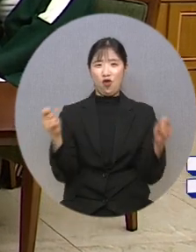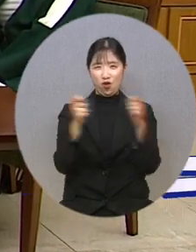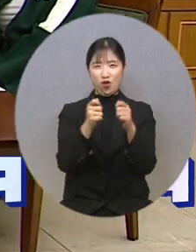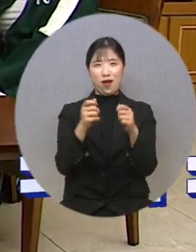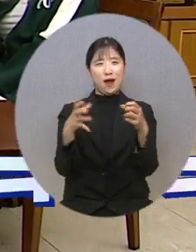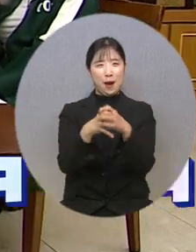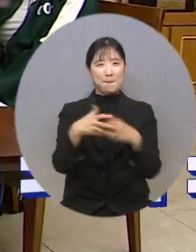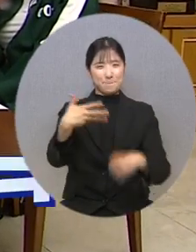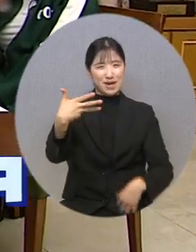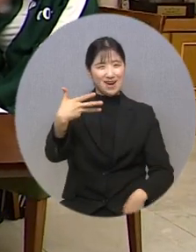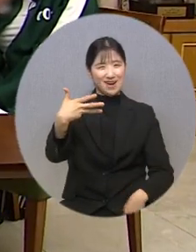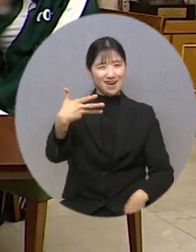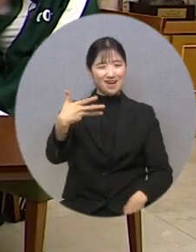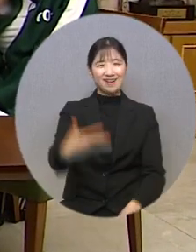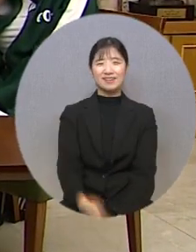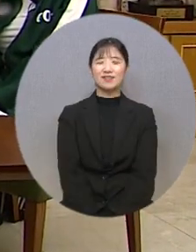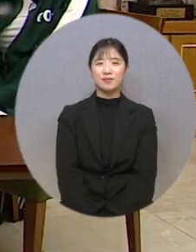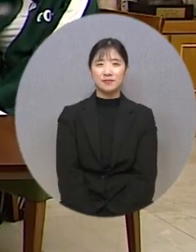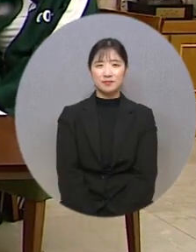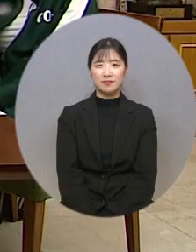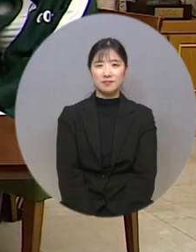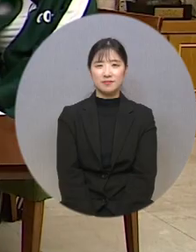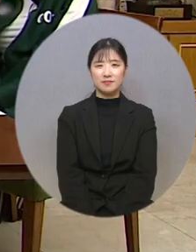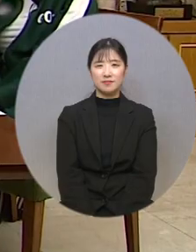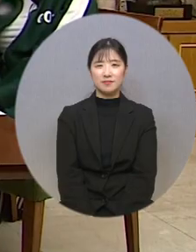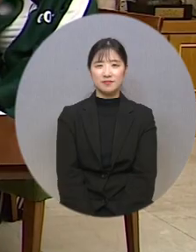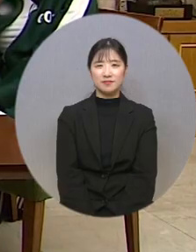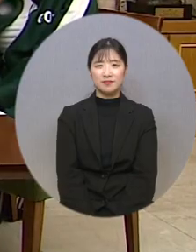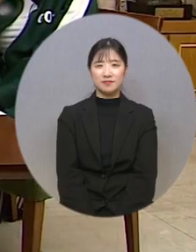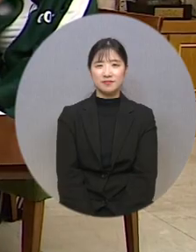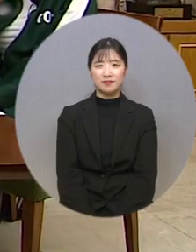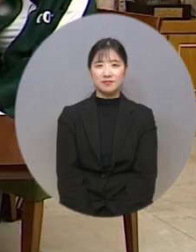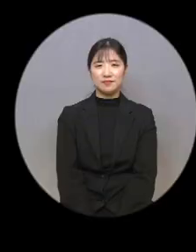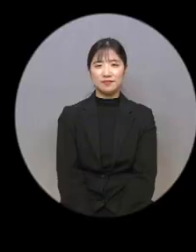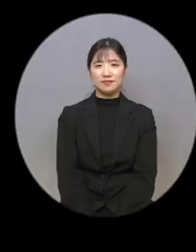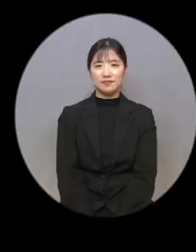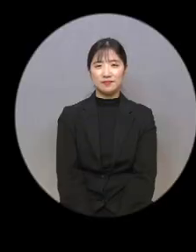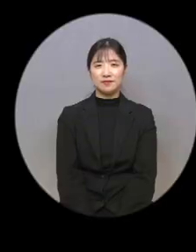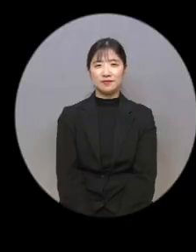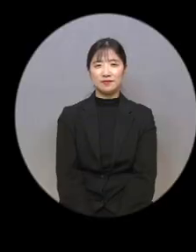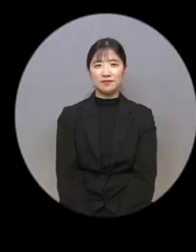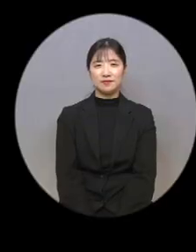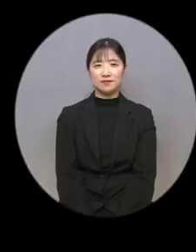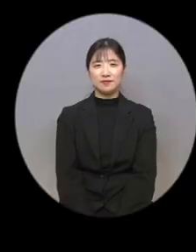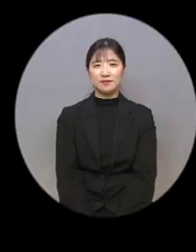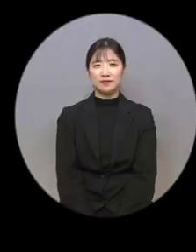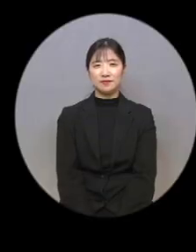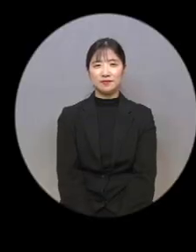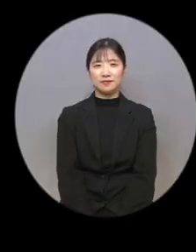아닙니까? 두 개 더하면 8. 8번.